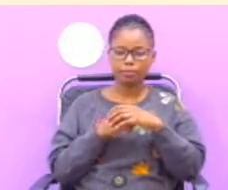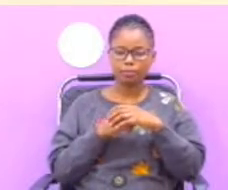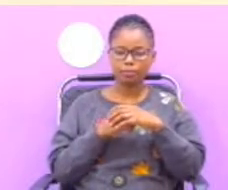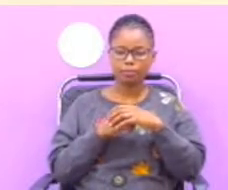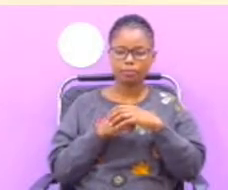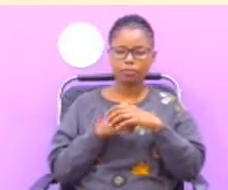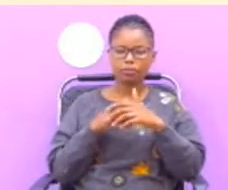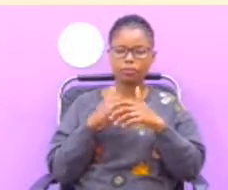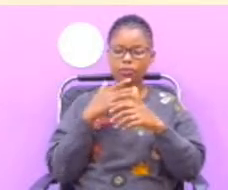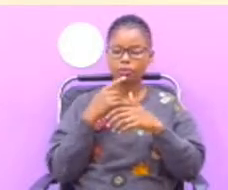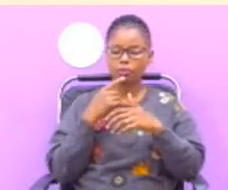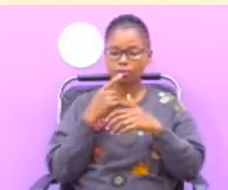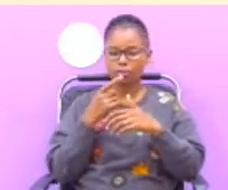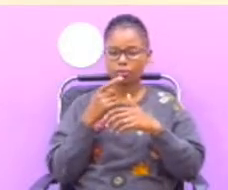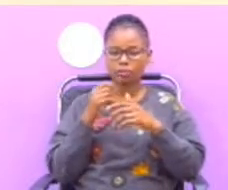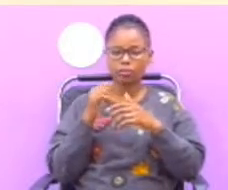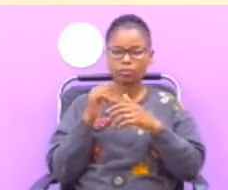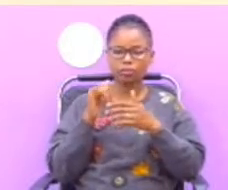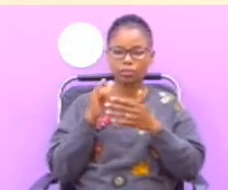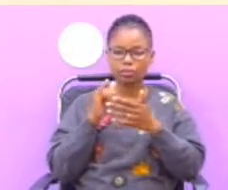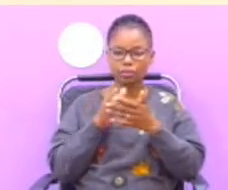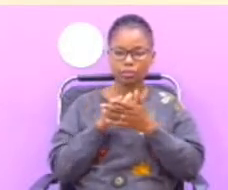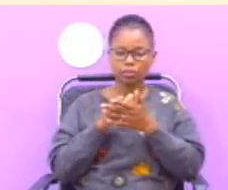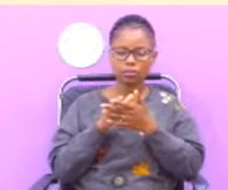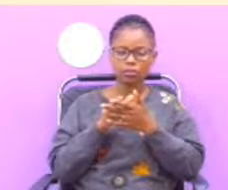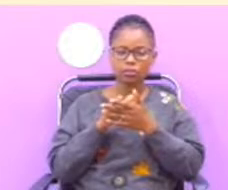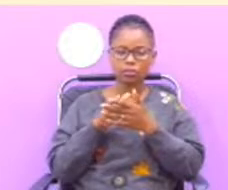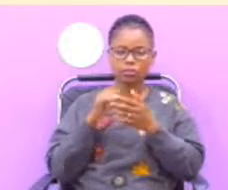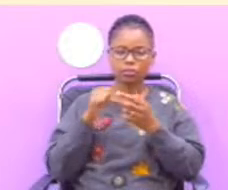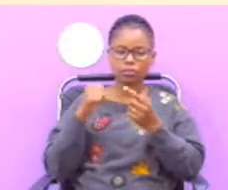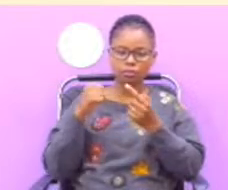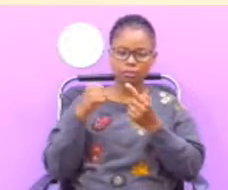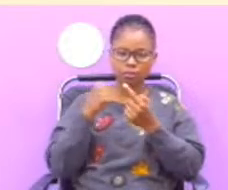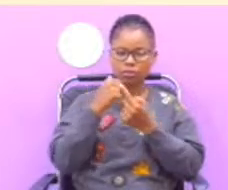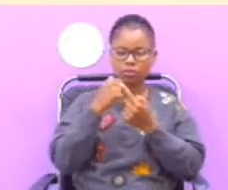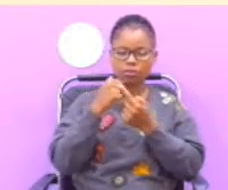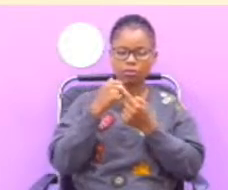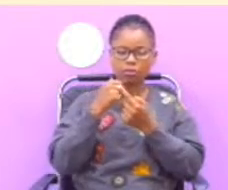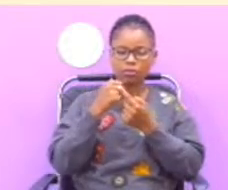nake akiuga atĩrĩ gũtha mĩtwe ya itugĩ mĩgamba yenyenye